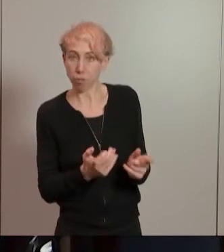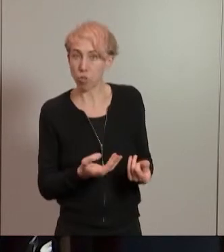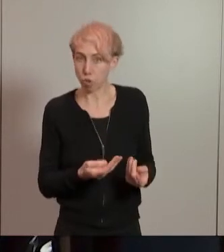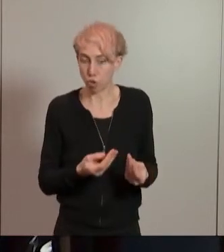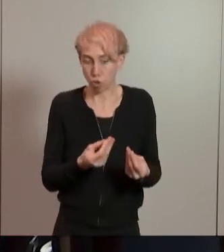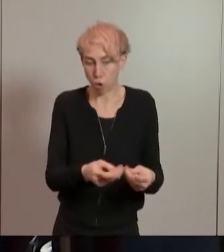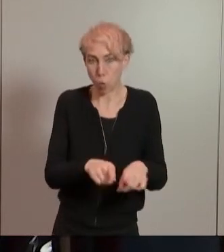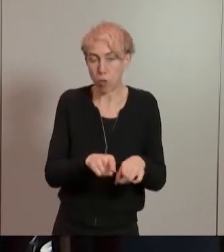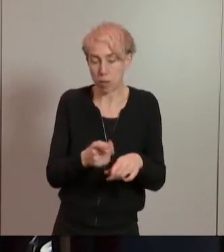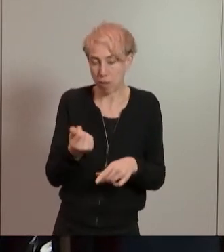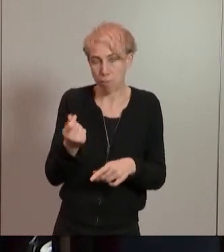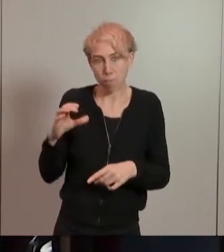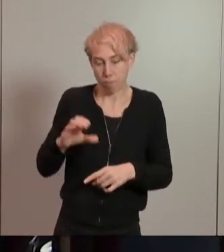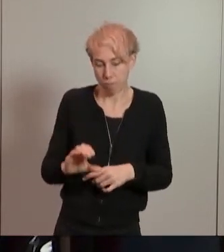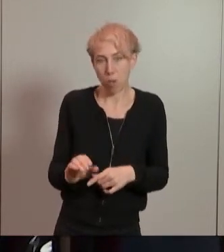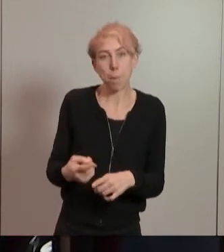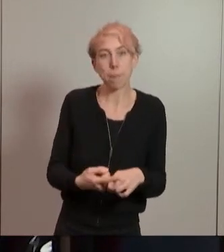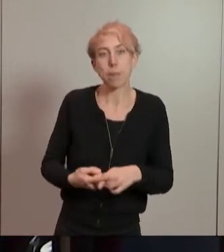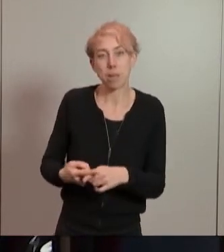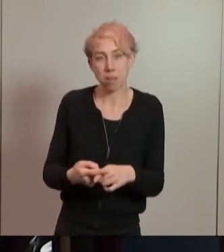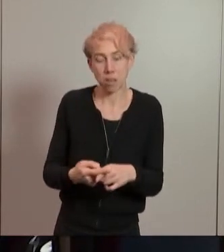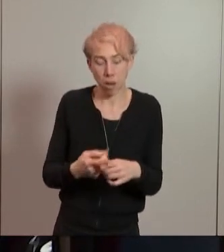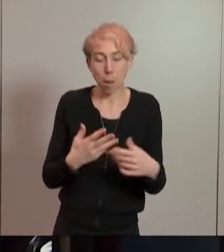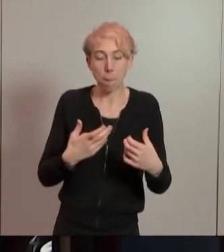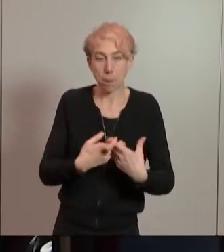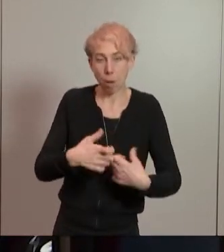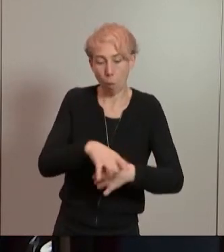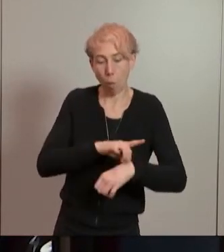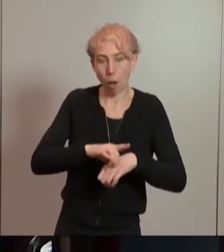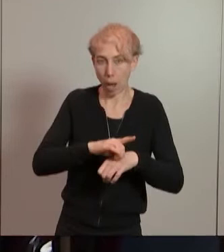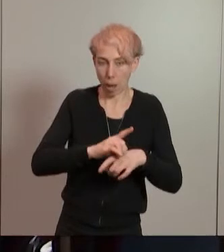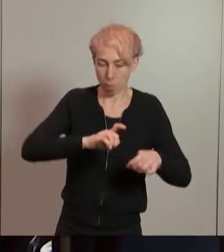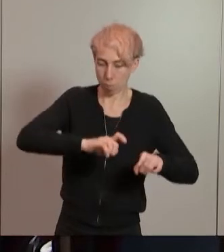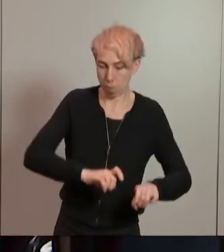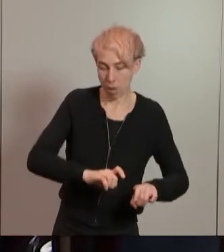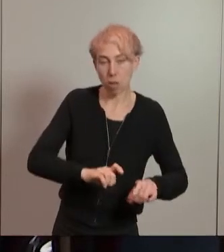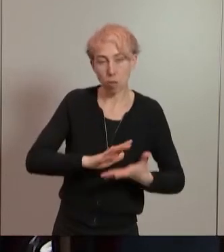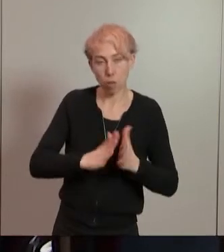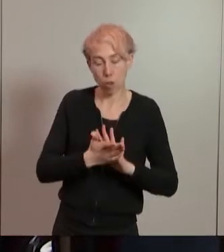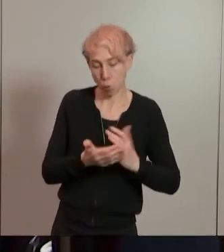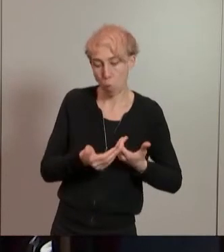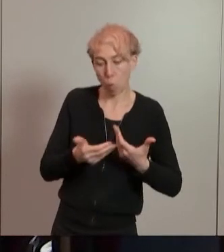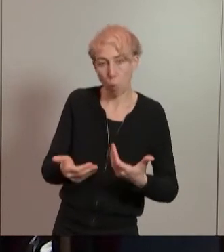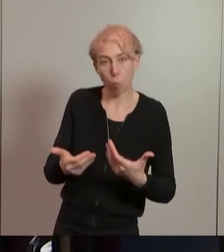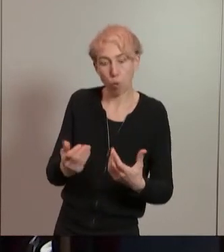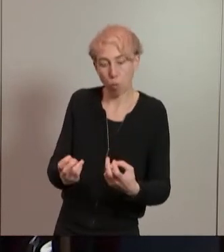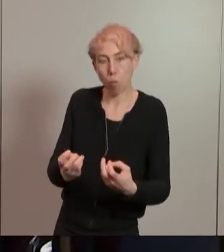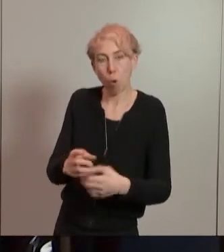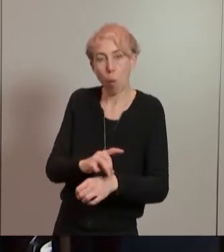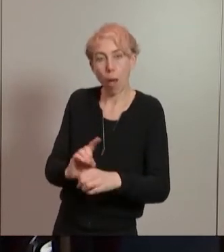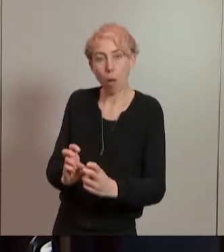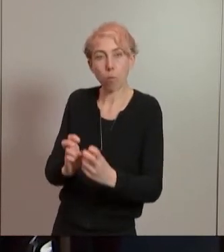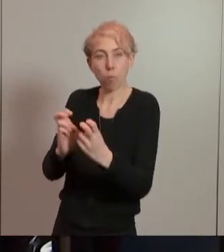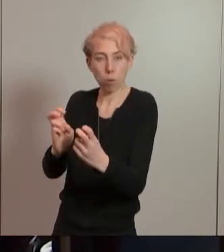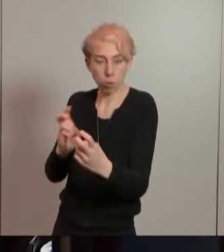des financements. Le coût horaire étant plus faible, l'association propose d'augmenter la fréquence du point écoute pour les parents pour